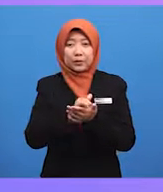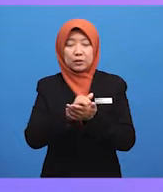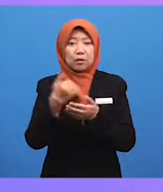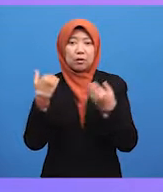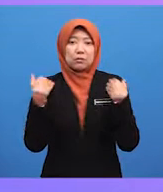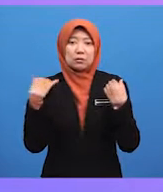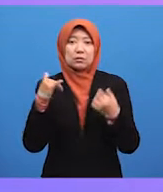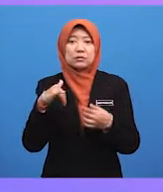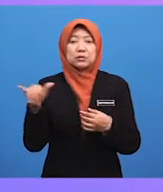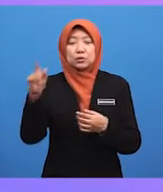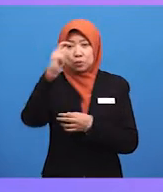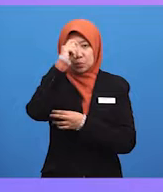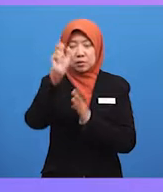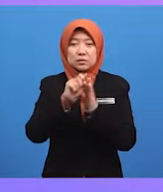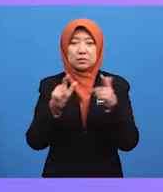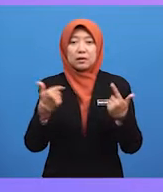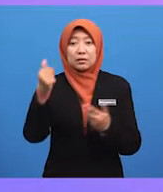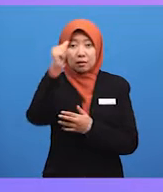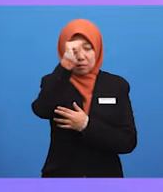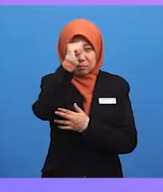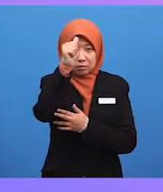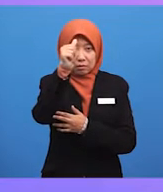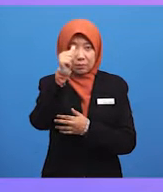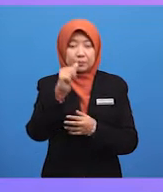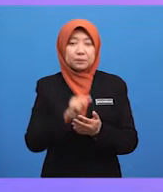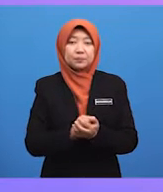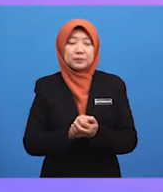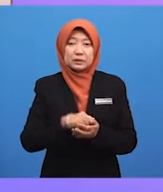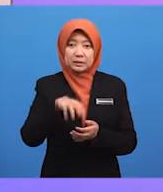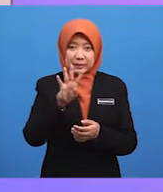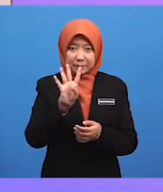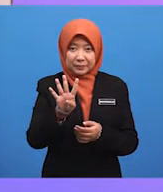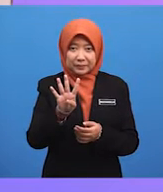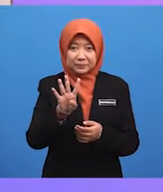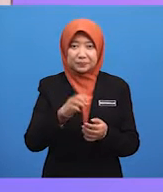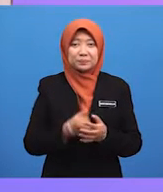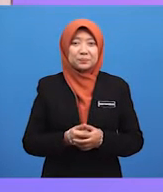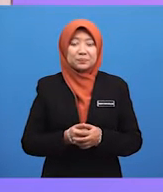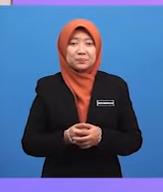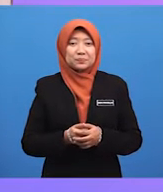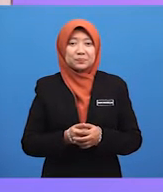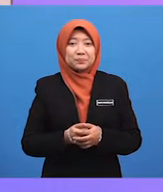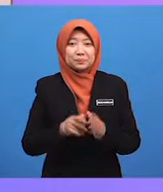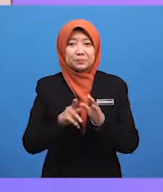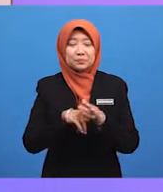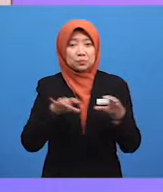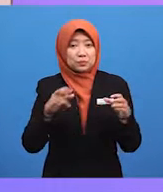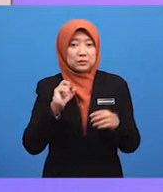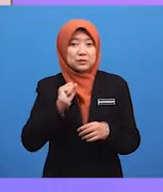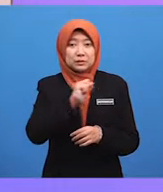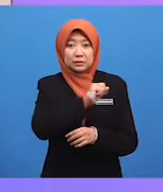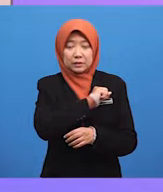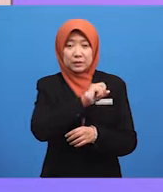Tuhan selain Allah. Soalan keempat, perbuatan syirik di bawah adalah syirik